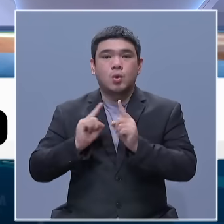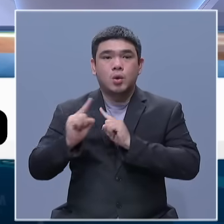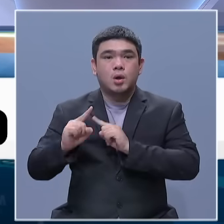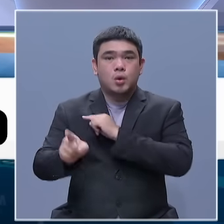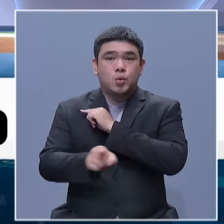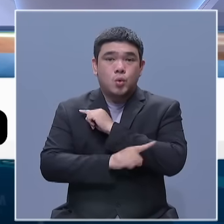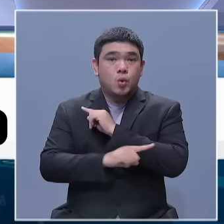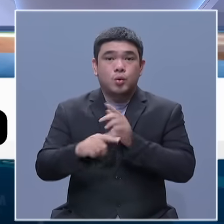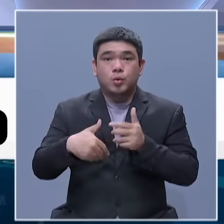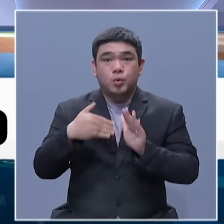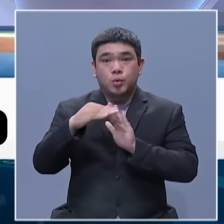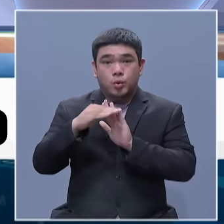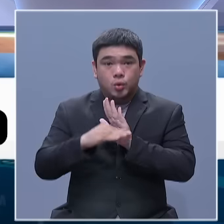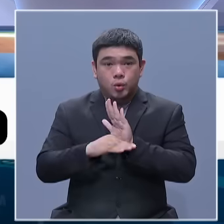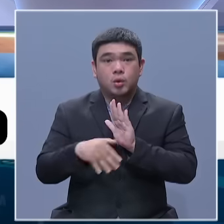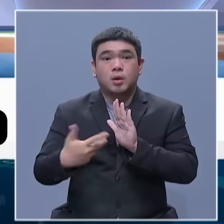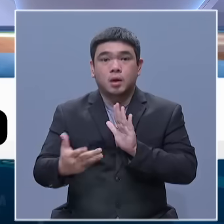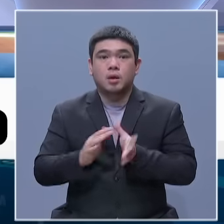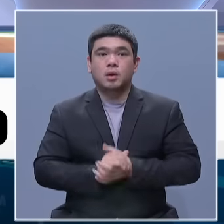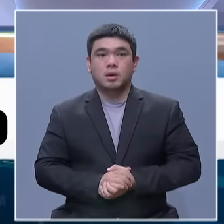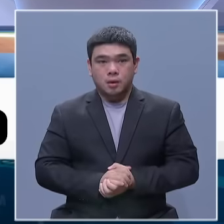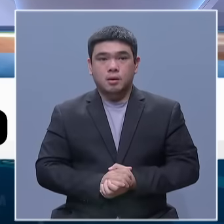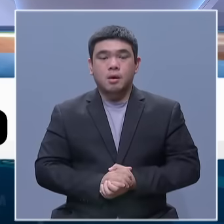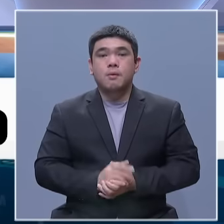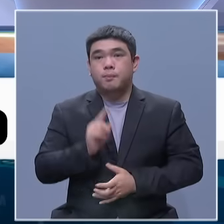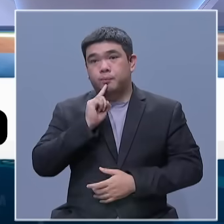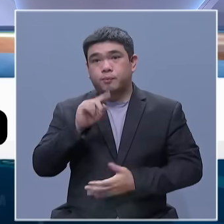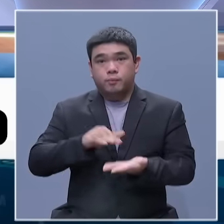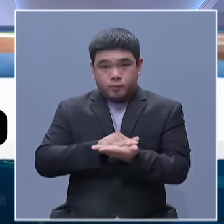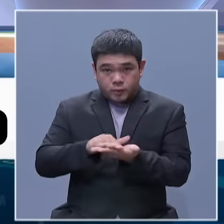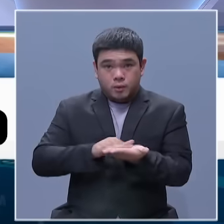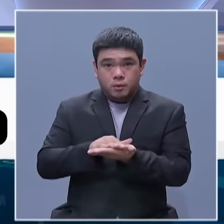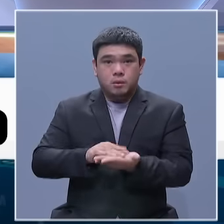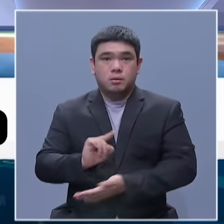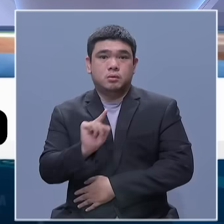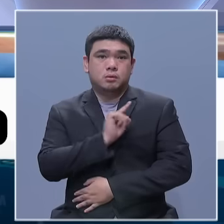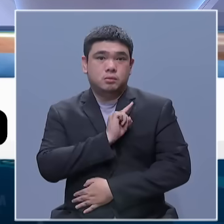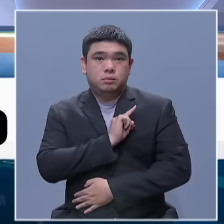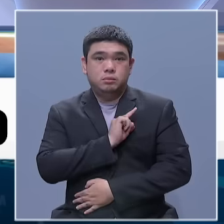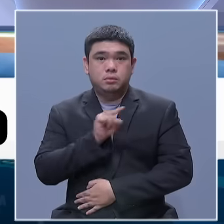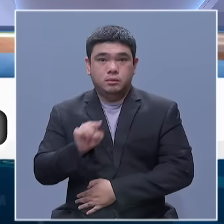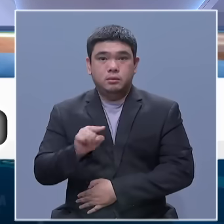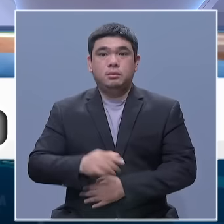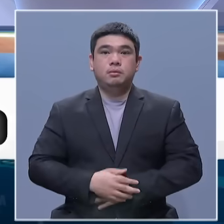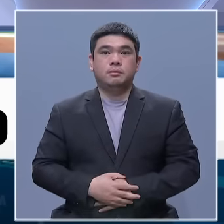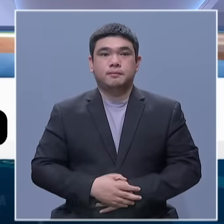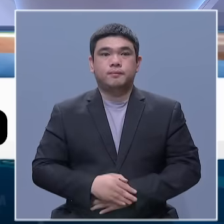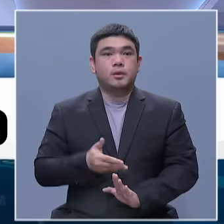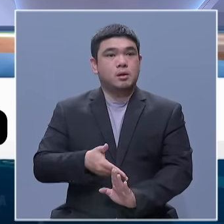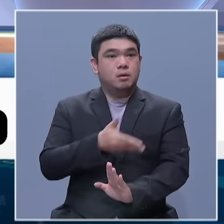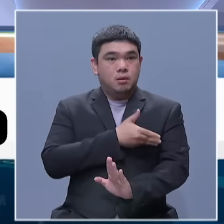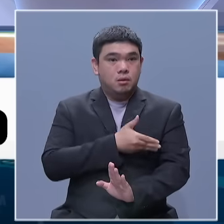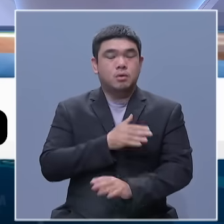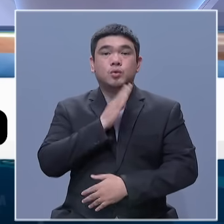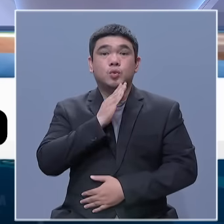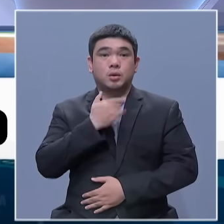ลงโทษยังไง อย่างที่พี่อาร์มบอกคือเงื่อนไขคือนี่คือเรียกร้องให้ออกมาขอโทษแสดงความรับผิดชอบคุณชัยธวัฒน์บอกก่อนหน้านี้ว่า